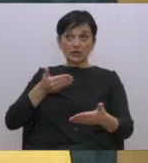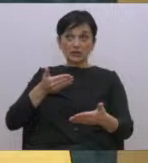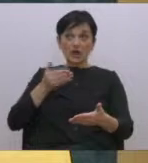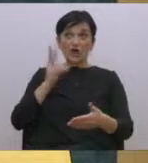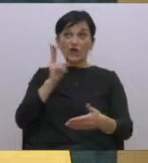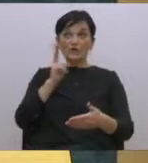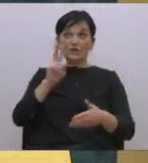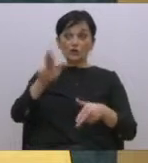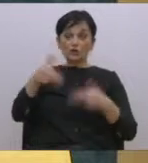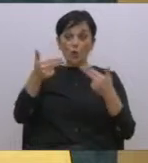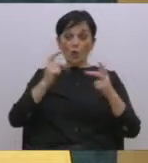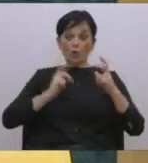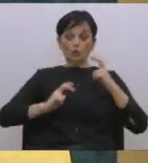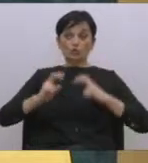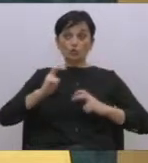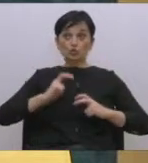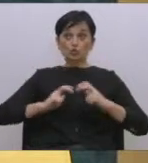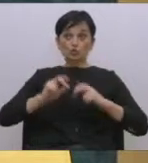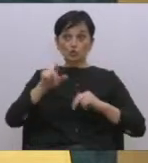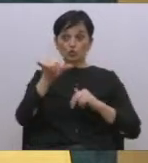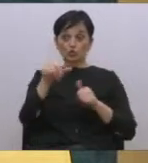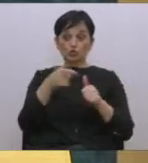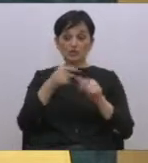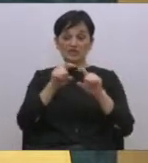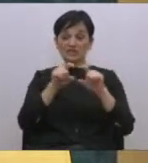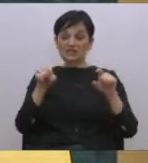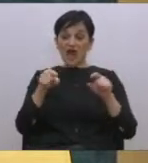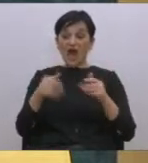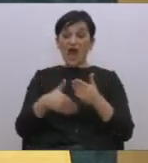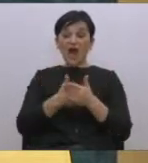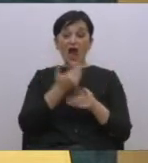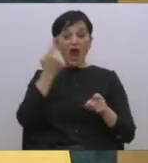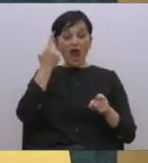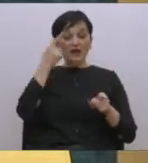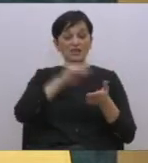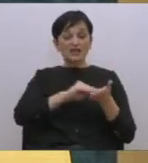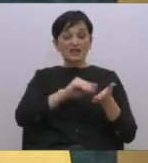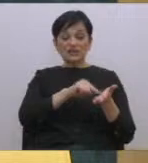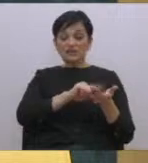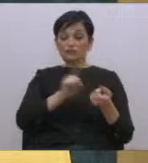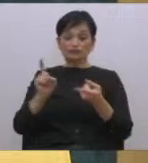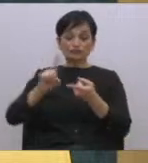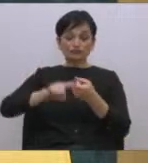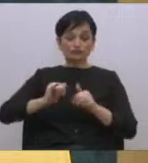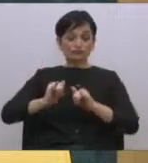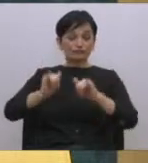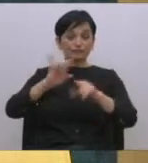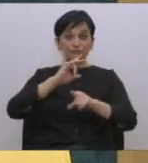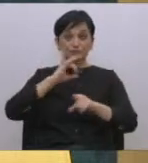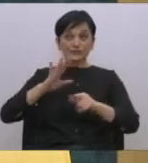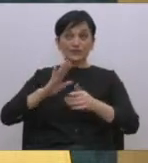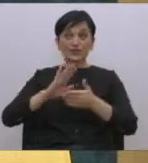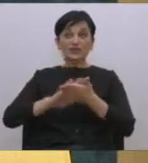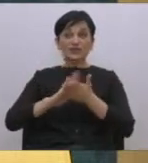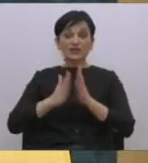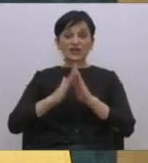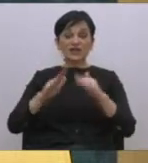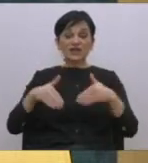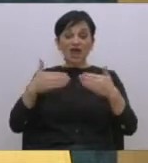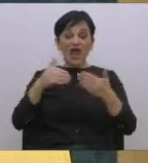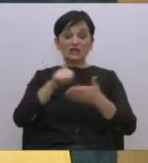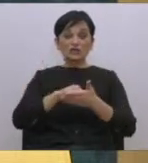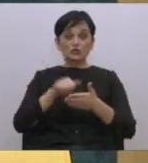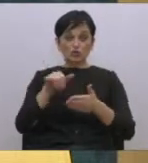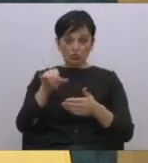ექნება ონლაინ სტუდენტის სტატუსი, მასზე არ გავრცელდება ეს ახალი ინიციატივა, რომელიც გულისხმობს, რომ გადავადების საფუძველი აღარ იქნება